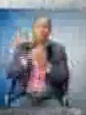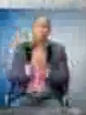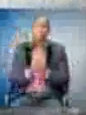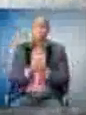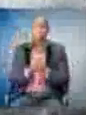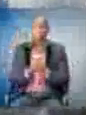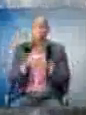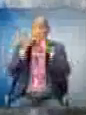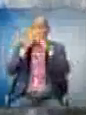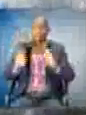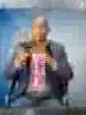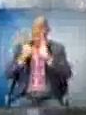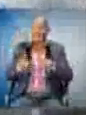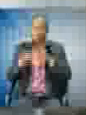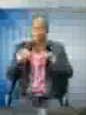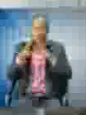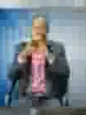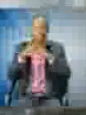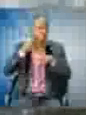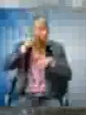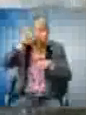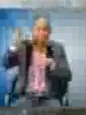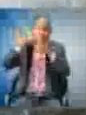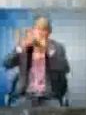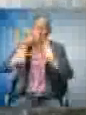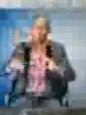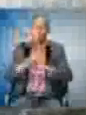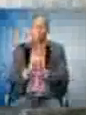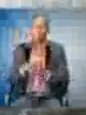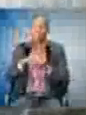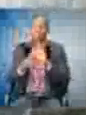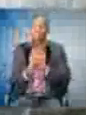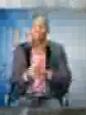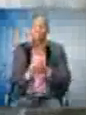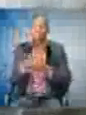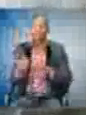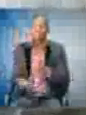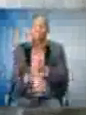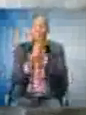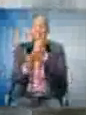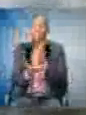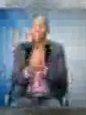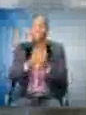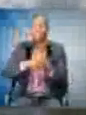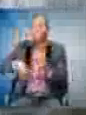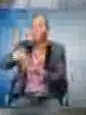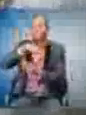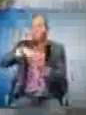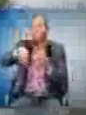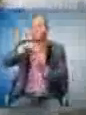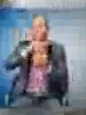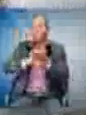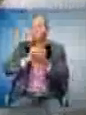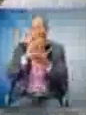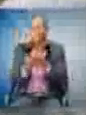la cité. C'est-à-dire que ça commence ici à la ville jusqu'à la cité. Donc ça va aider à la circulation? Oui, la circulation sera bonne. Il